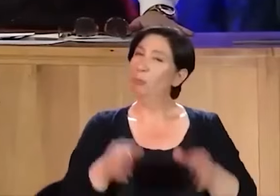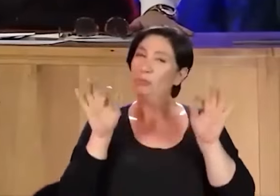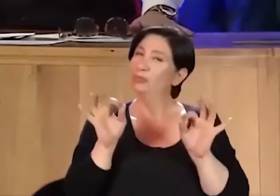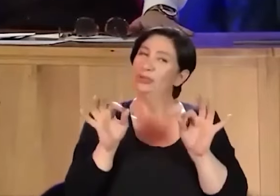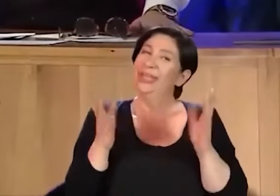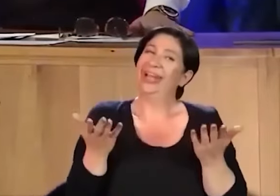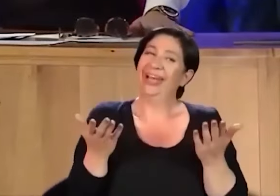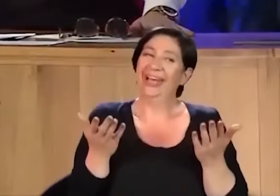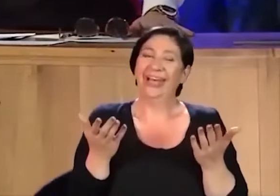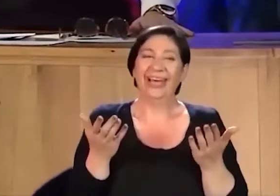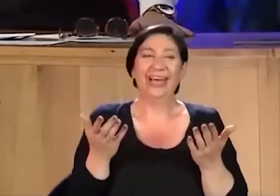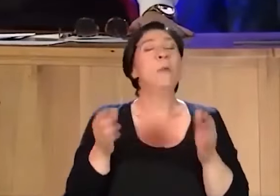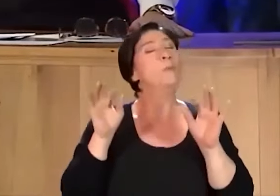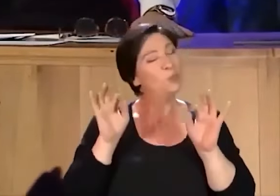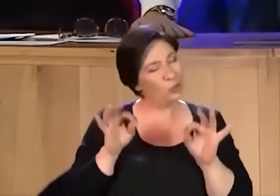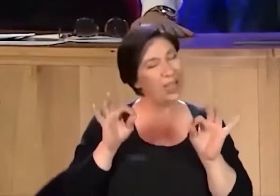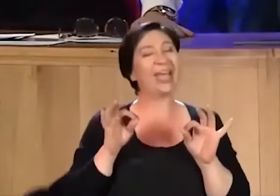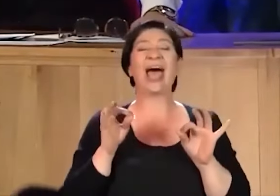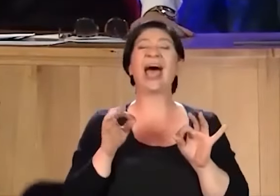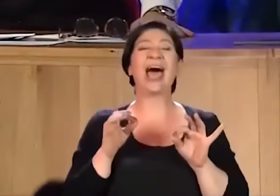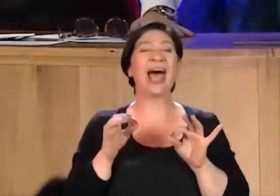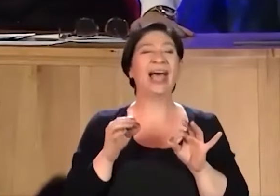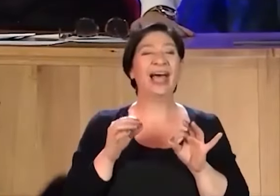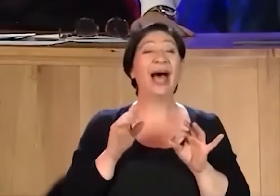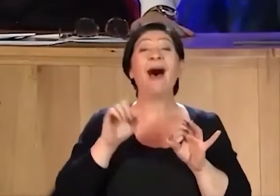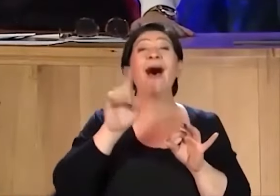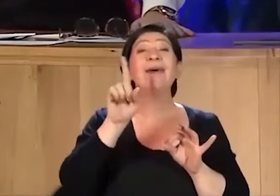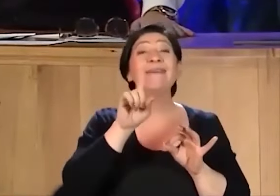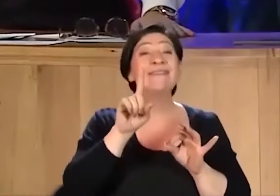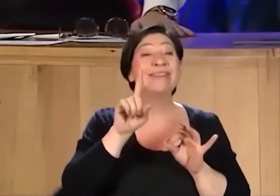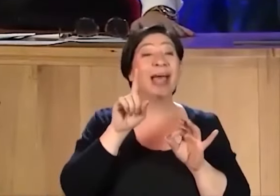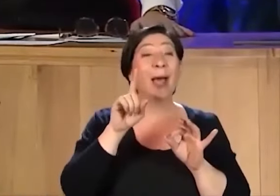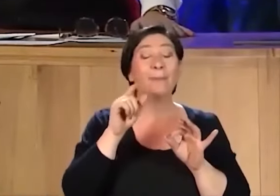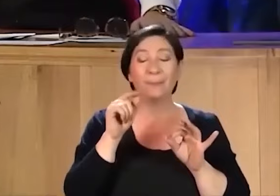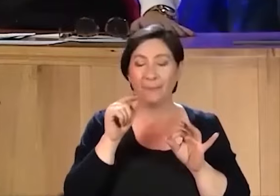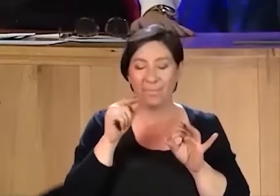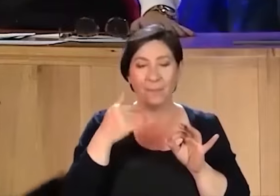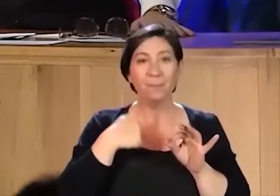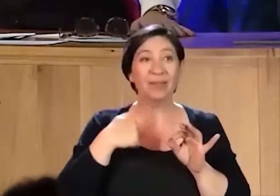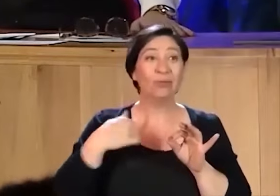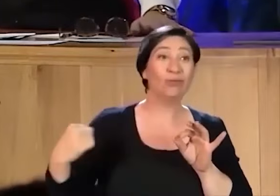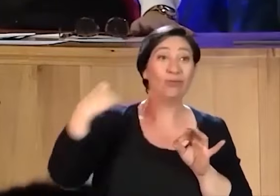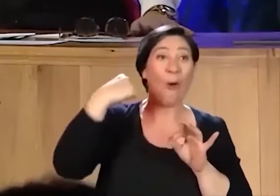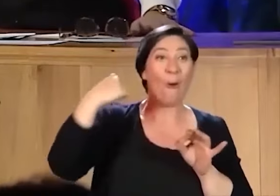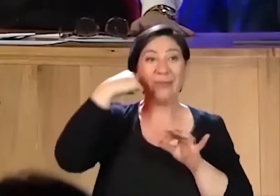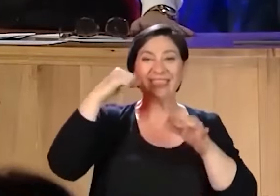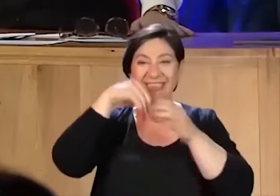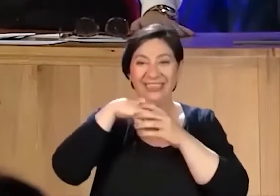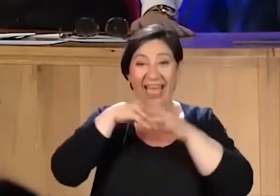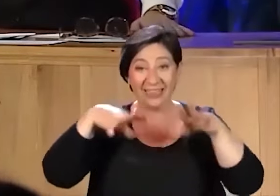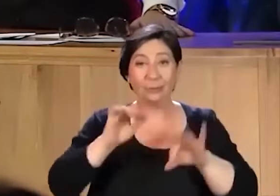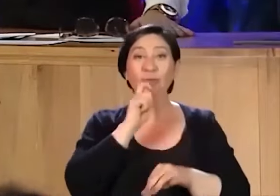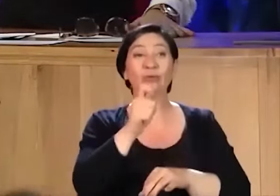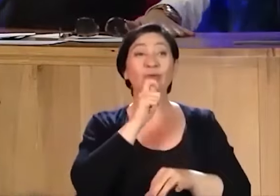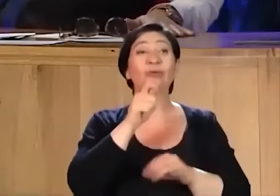Mutlaka. Mutlaka çok çok. Yok. Hayır. Hani beni dövmek için hazırlanmış bir